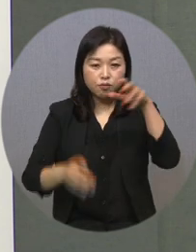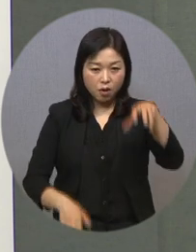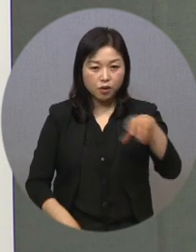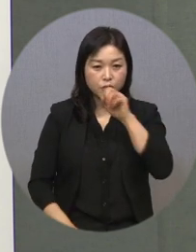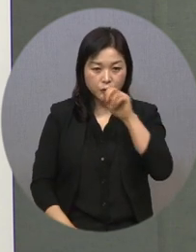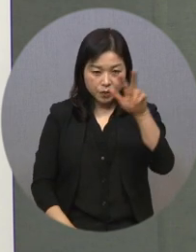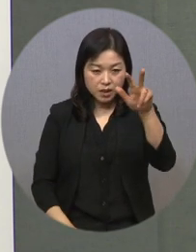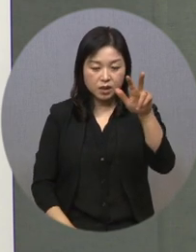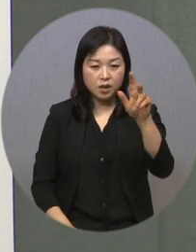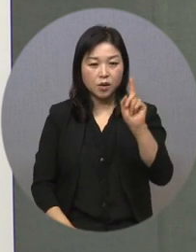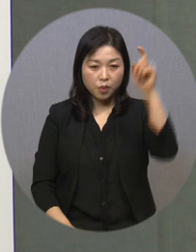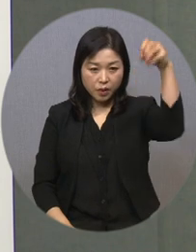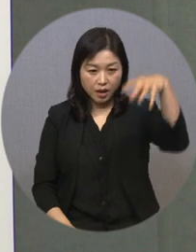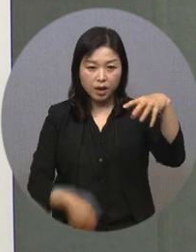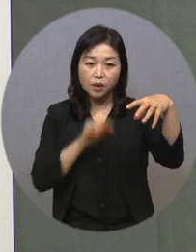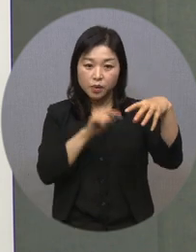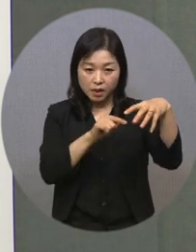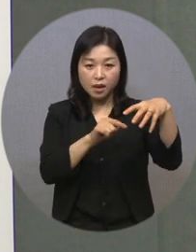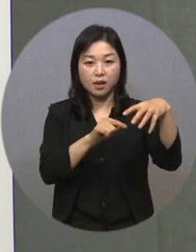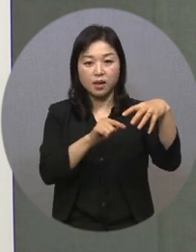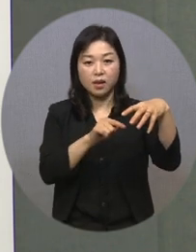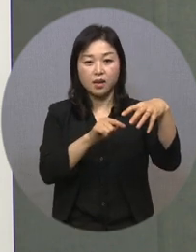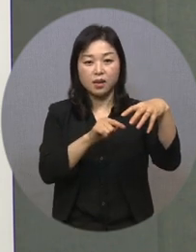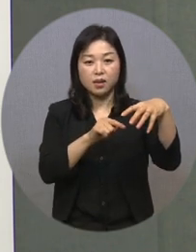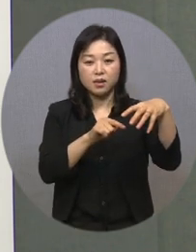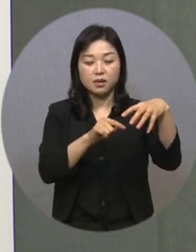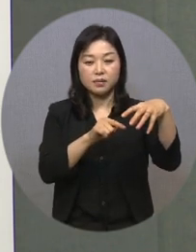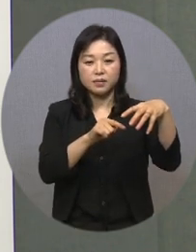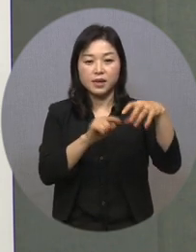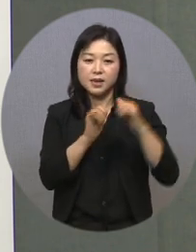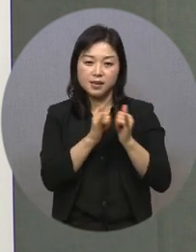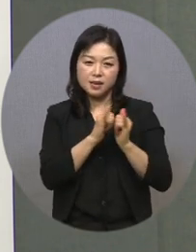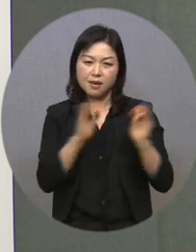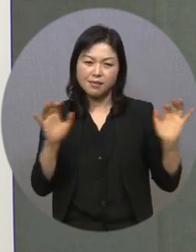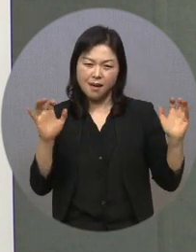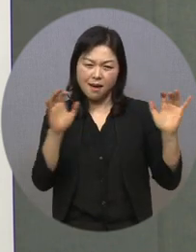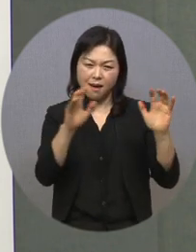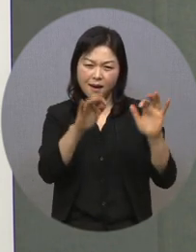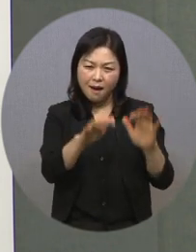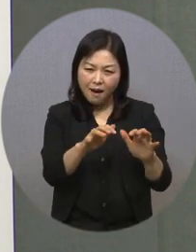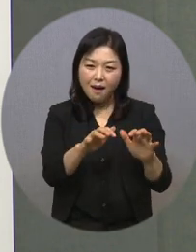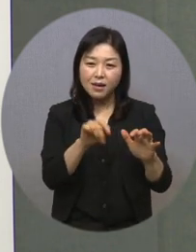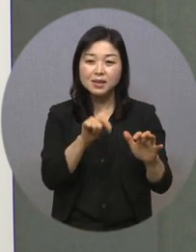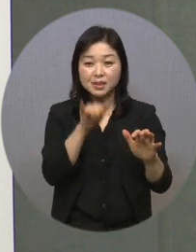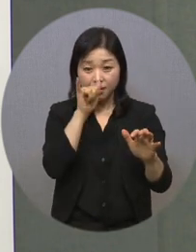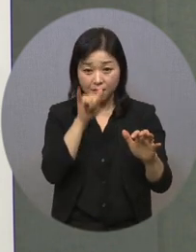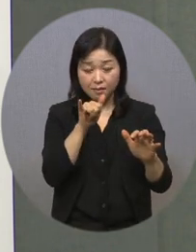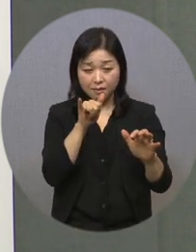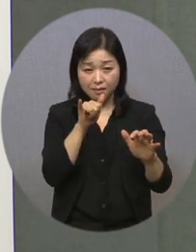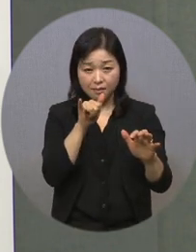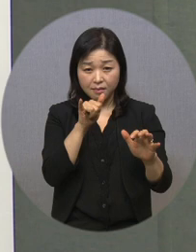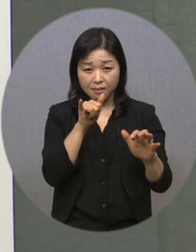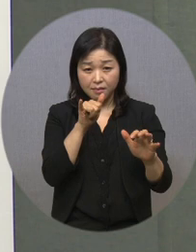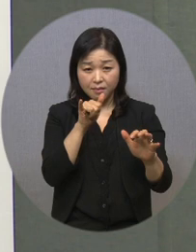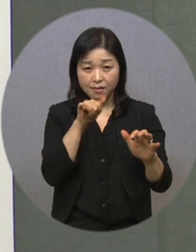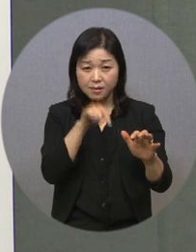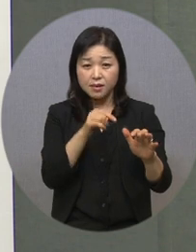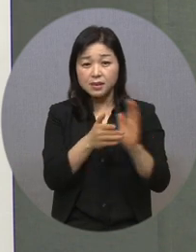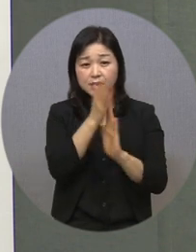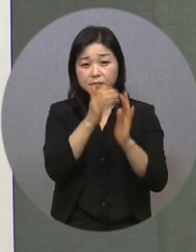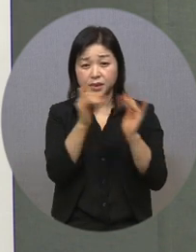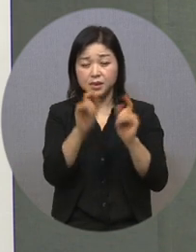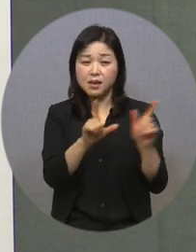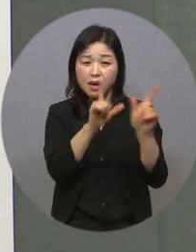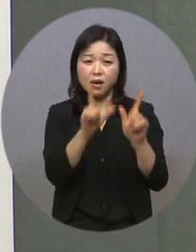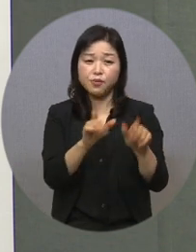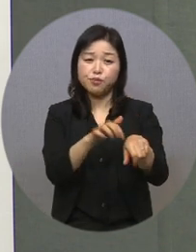수원이나 용인이나 고향 같은 곳에 인구가 사실은 밀집되고 있는 거거든요. 그러면 시민들이